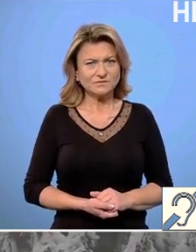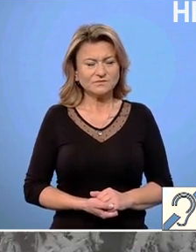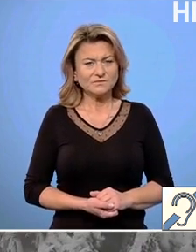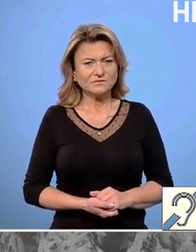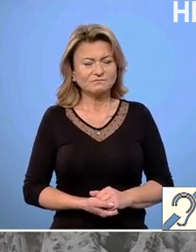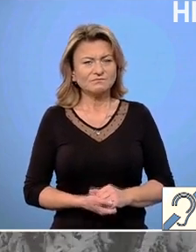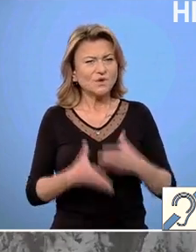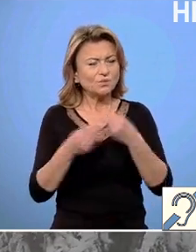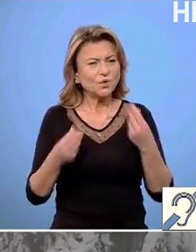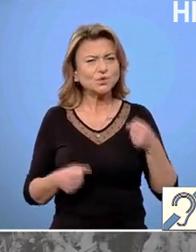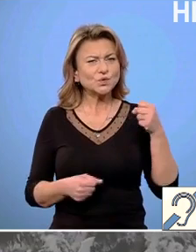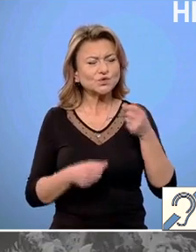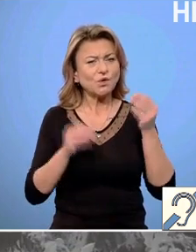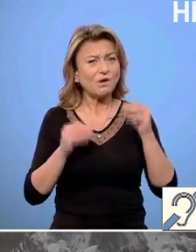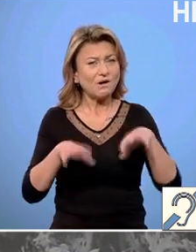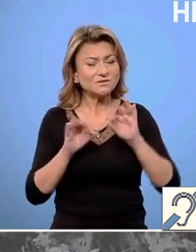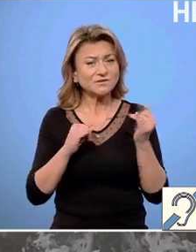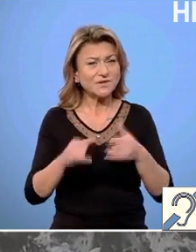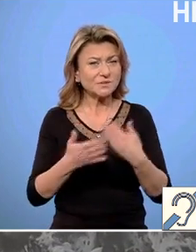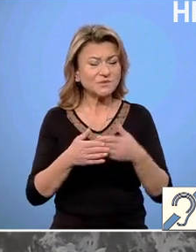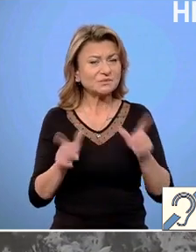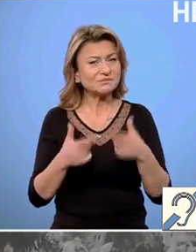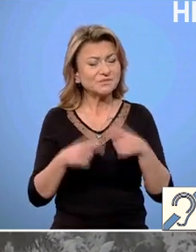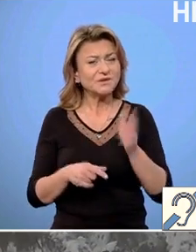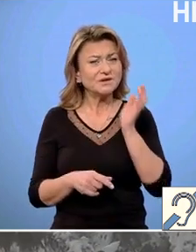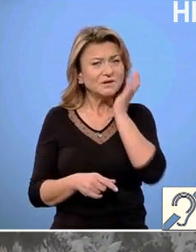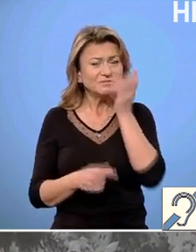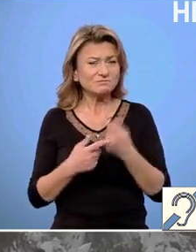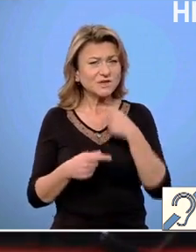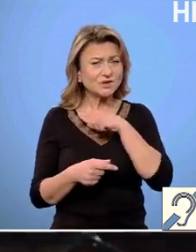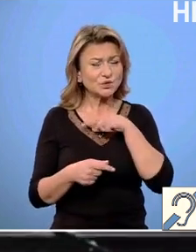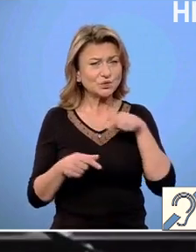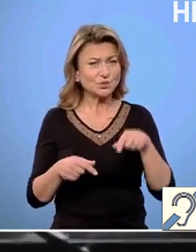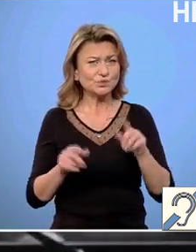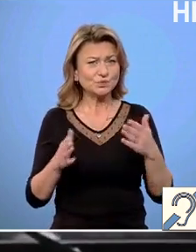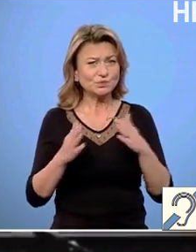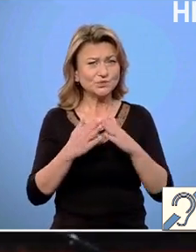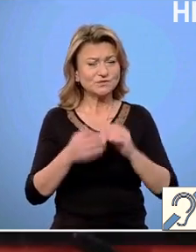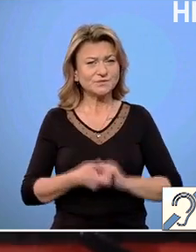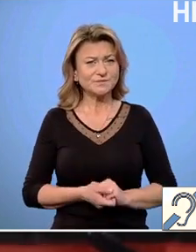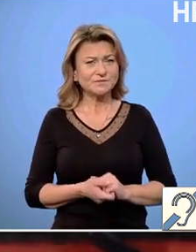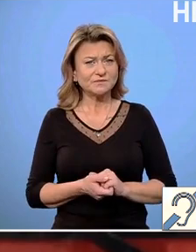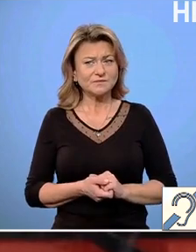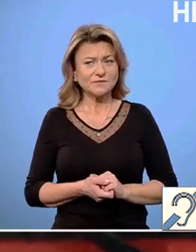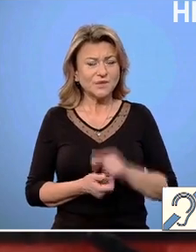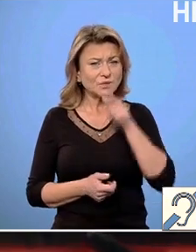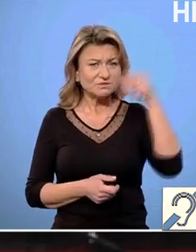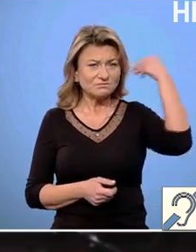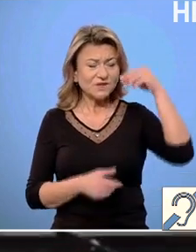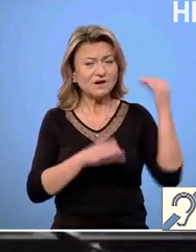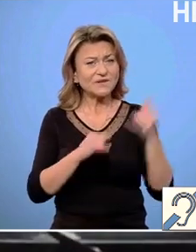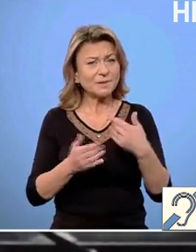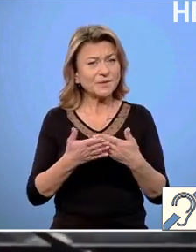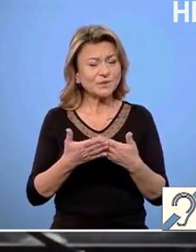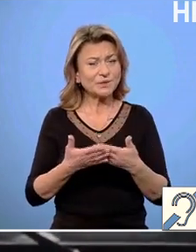snowy. Mulți turiști au ales să vină aici special pentru a petrece Crăciunul pe rit vechi. Noi suntem de la Chișinău, Republica Moldova. Am venit aici